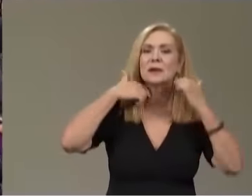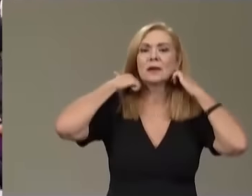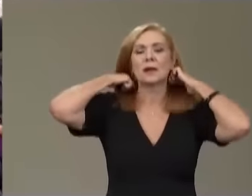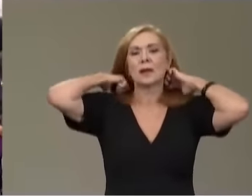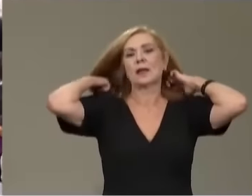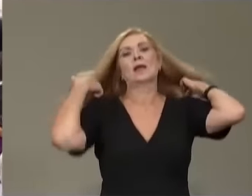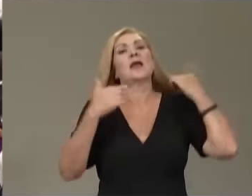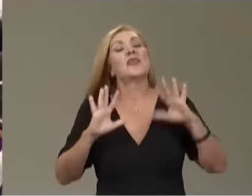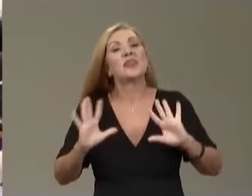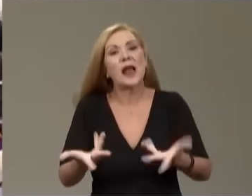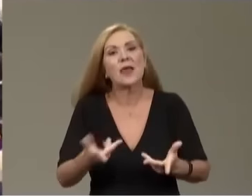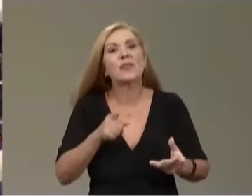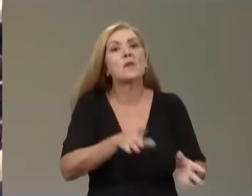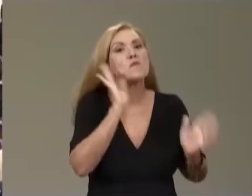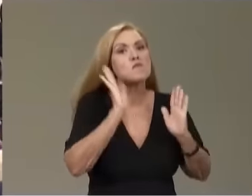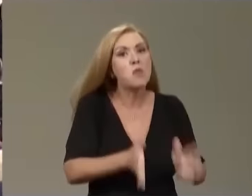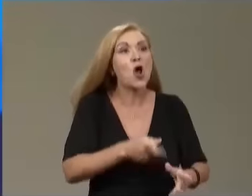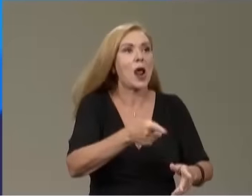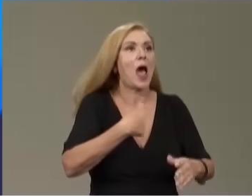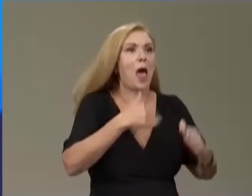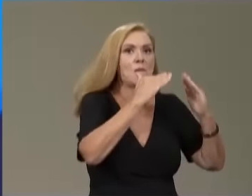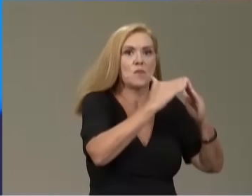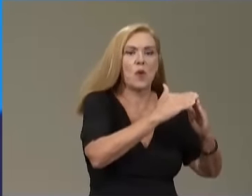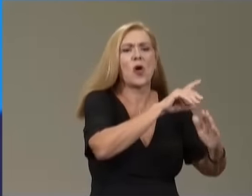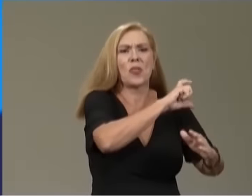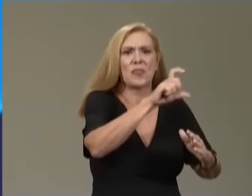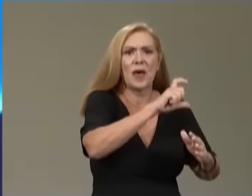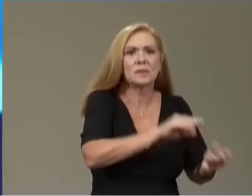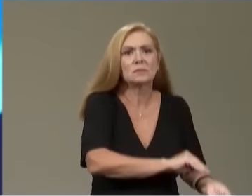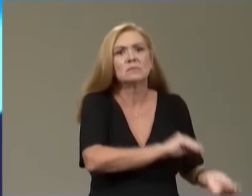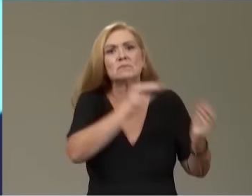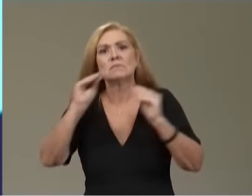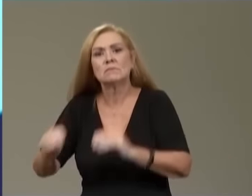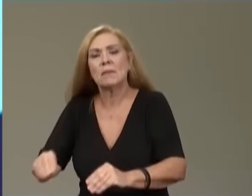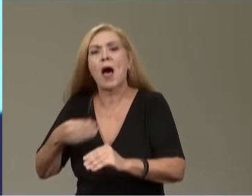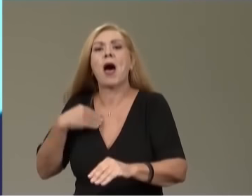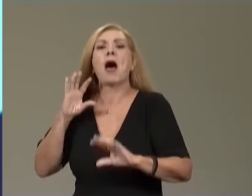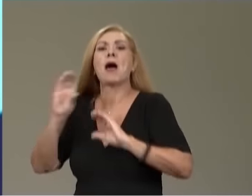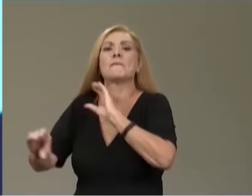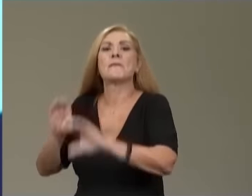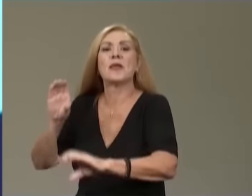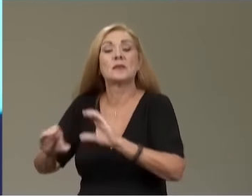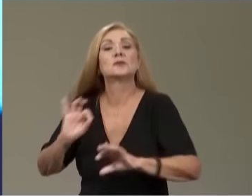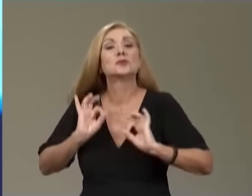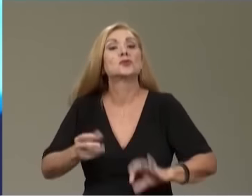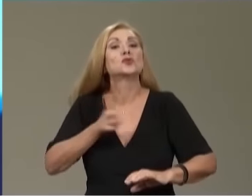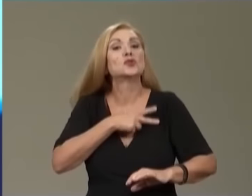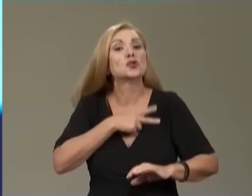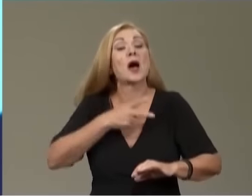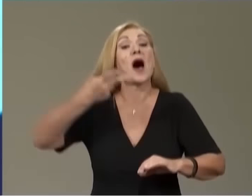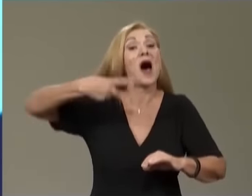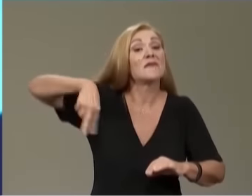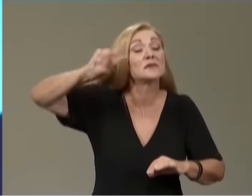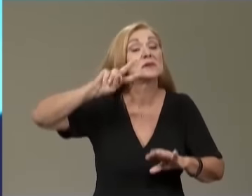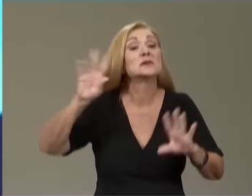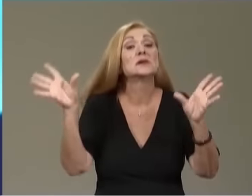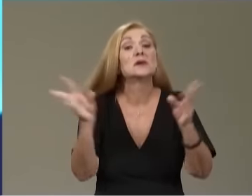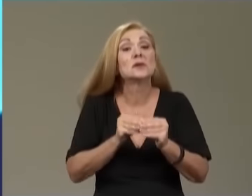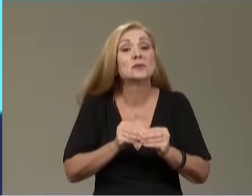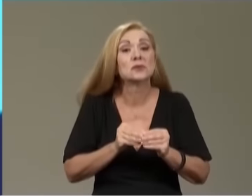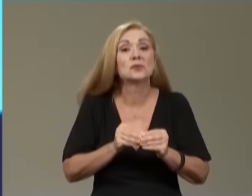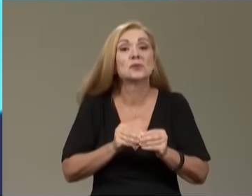μετακινηθεί από τα ακίνητα στις επενδύσεις. Κάναμε και σωστά αυξήσεις στα όρια για την παροχή της